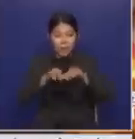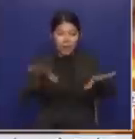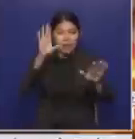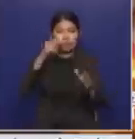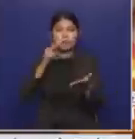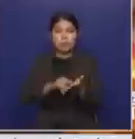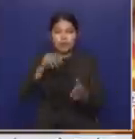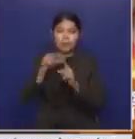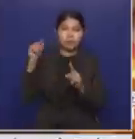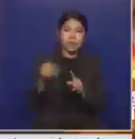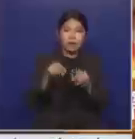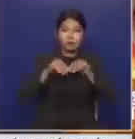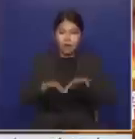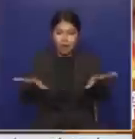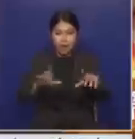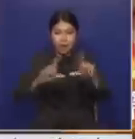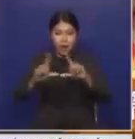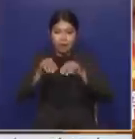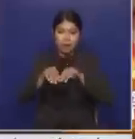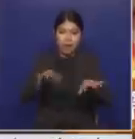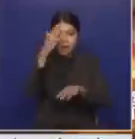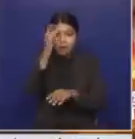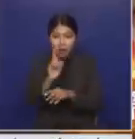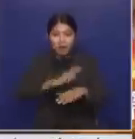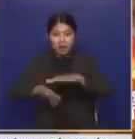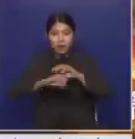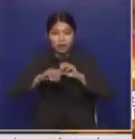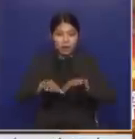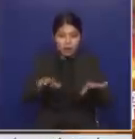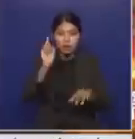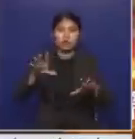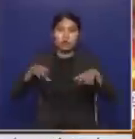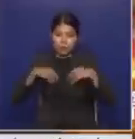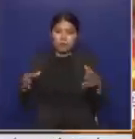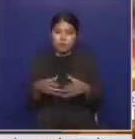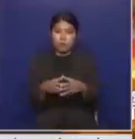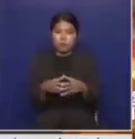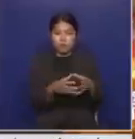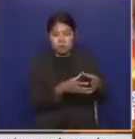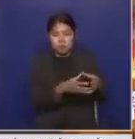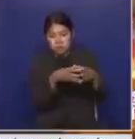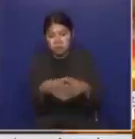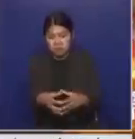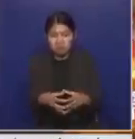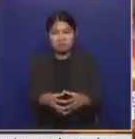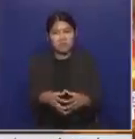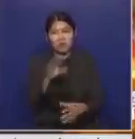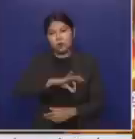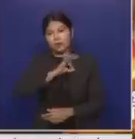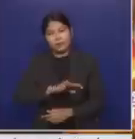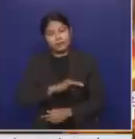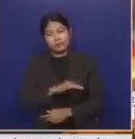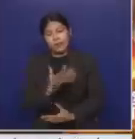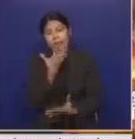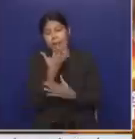ไปหมดที่หลักฐานเหล่านี้หลุดออกมาก็เพราะว่าต้องยอมรับว่ามีคนที่ถูกเกณฑ์จำนวนไม่น้อยเขารู้สึกไม่